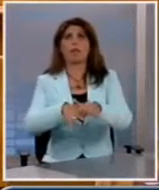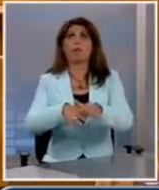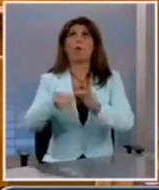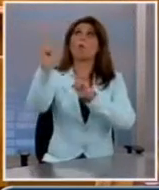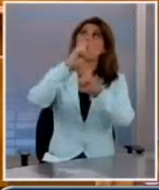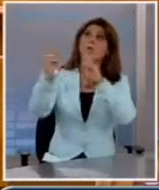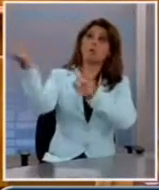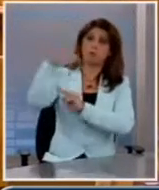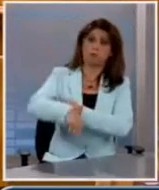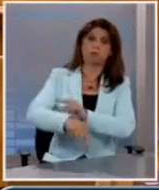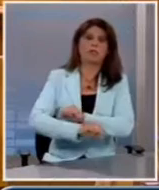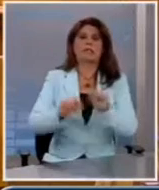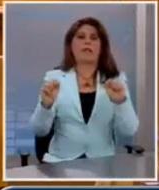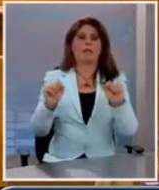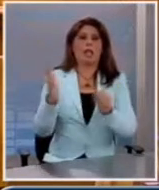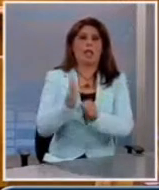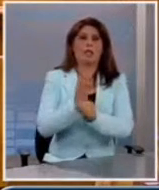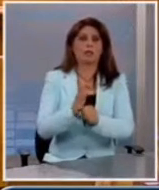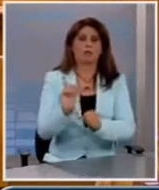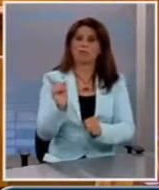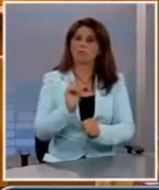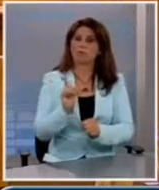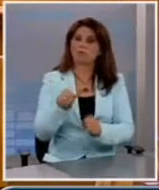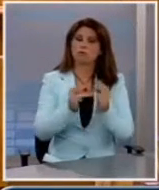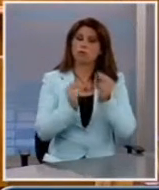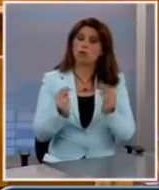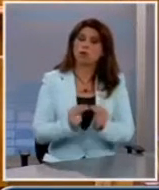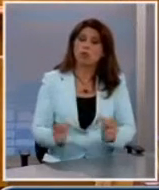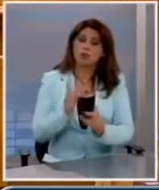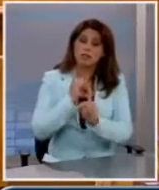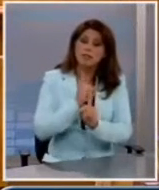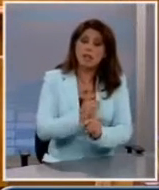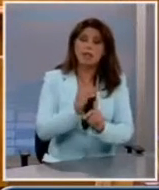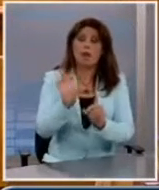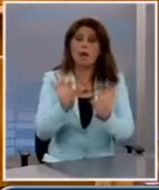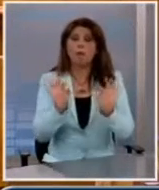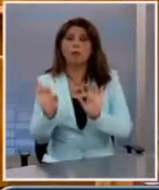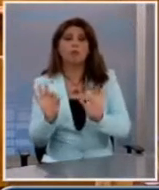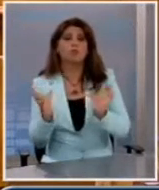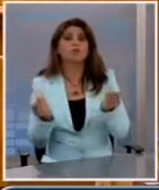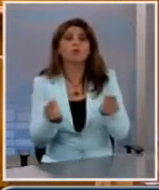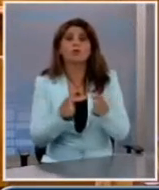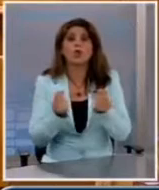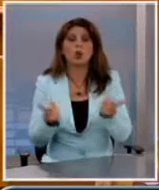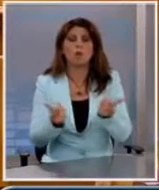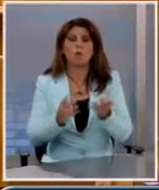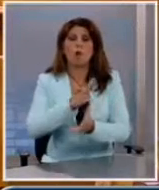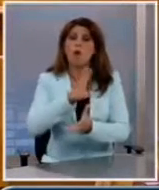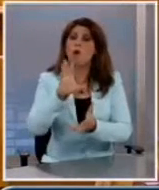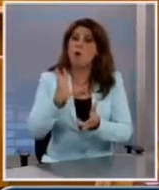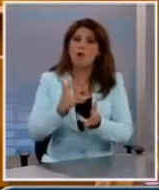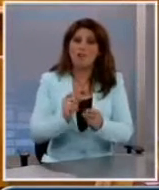αυτή η καταστροφή. Ήταν αποτέλεσμα συγκεκριμένων επιλογών που έγιναν.